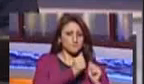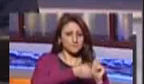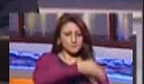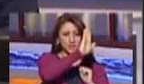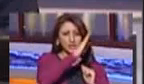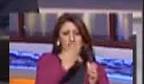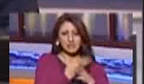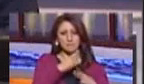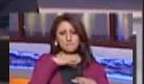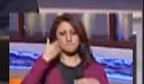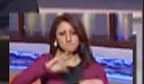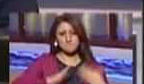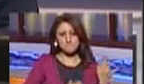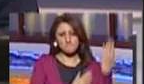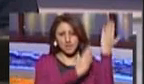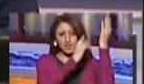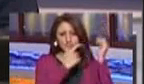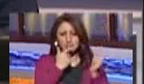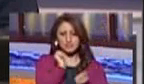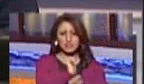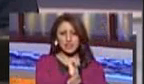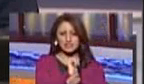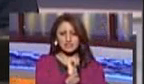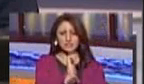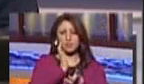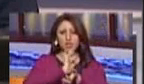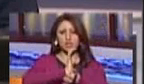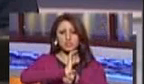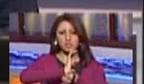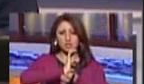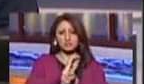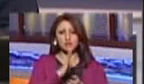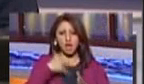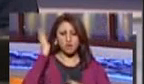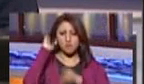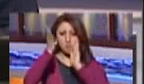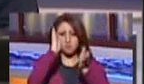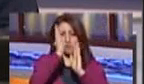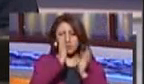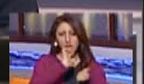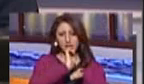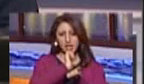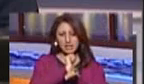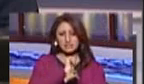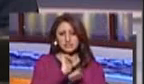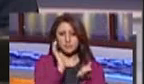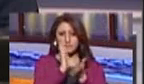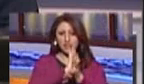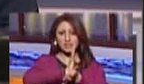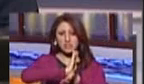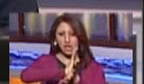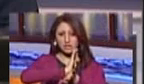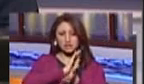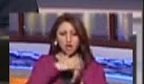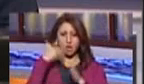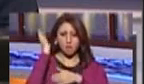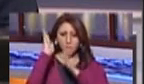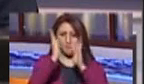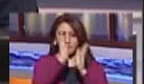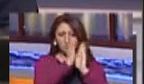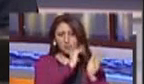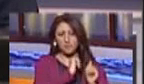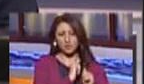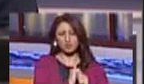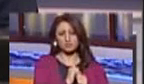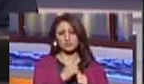الجندي بمحاصرة قسم تام طنطا في محاولة منهم لاقتحامه، وقام الأهالي بعمل دروع بشرية